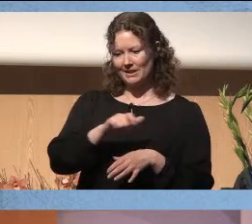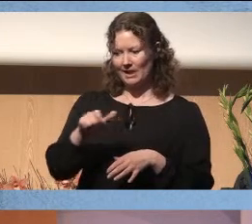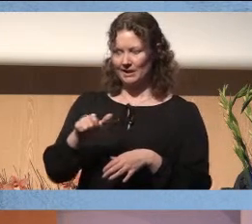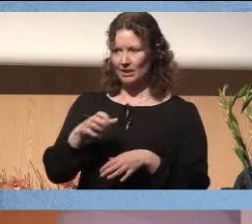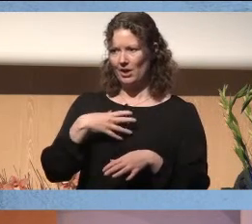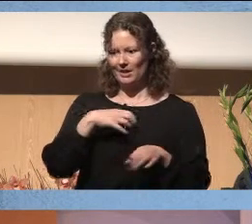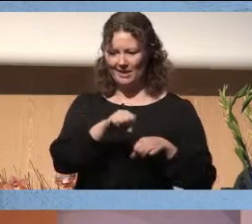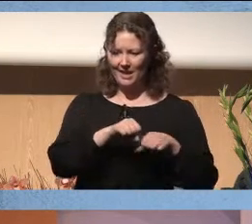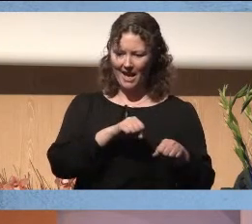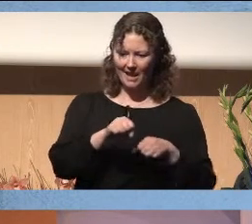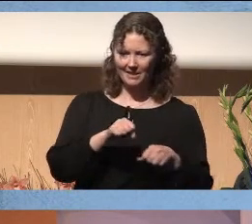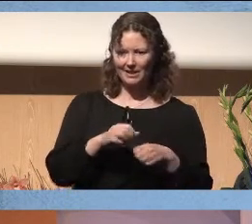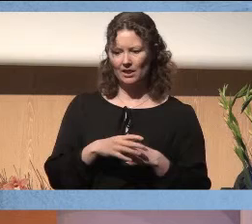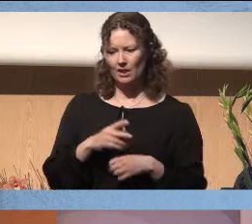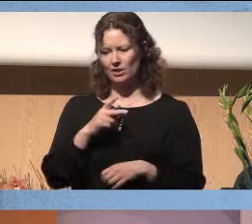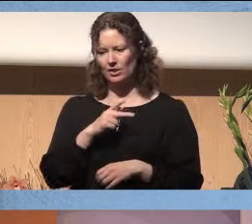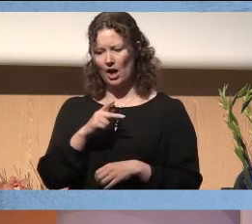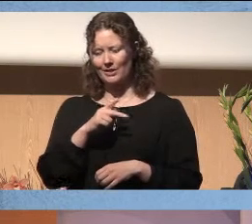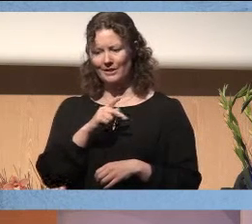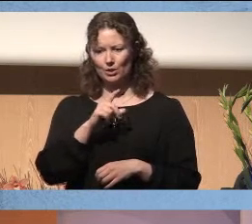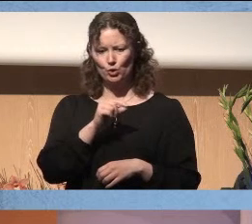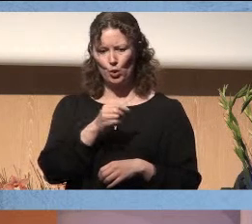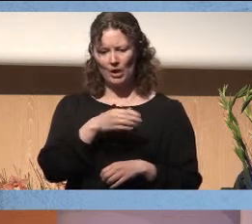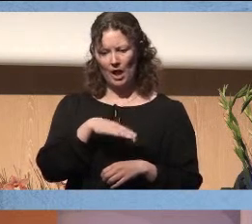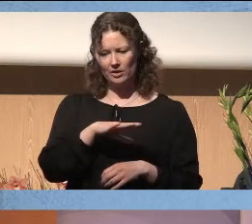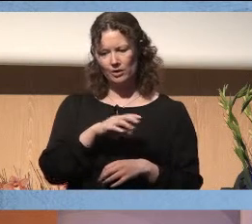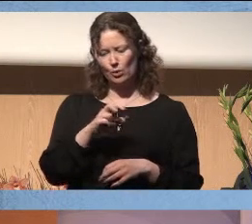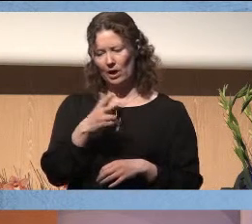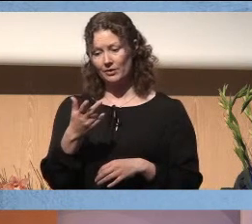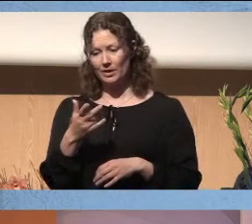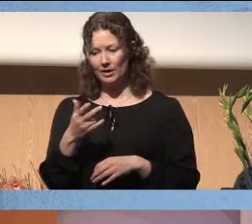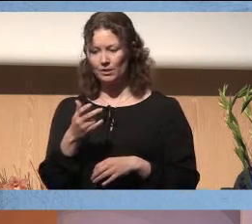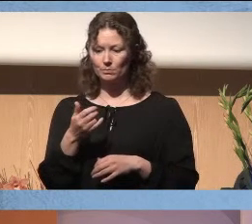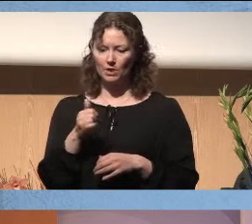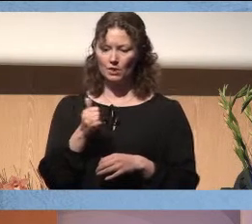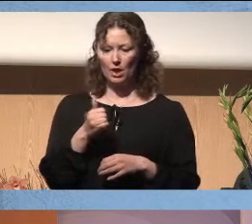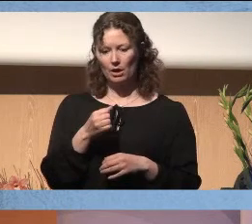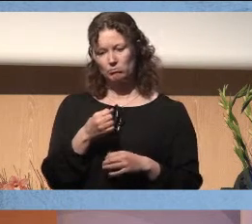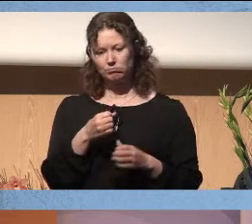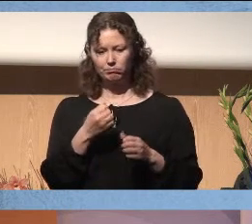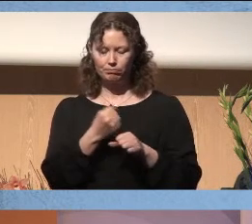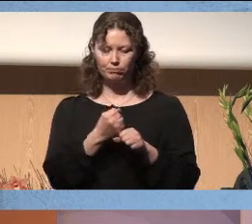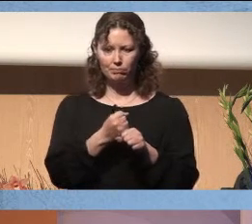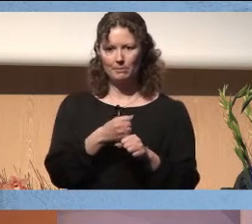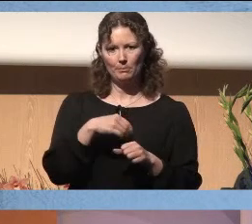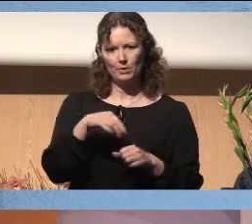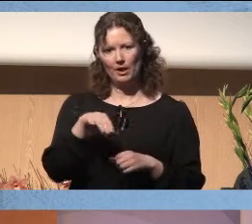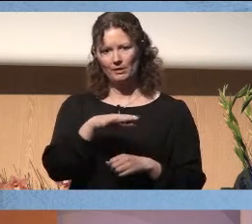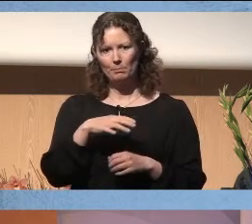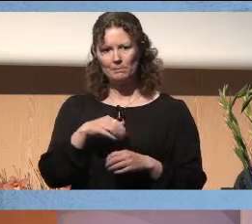regjeringene og Kari Sønderland og de andre her utrustet med kanskje Europas sterkeste pasientrettigheter.